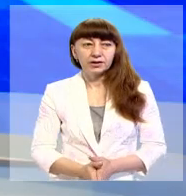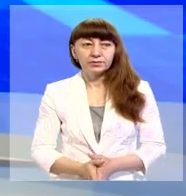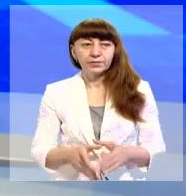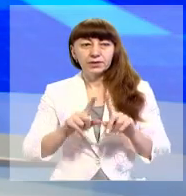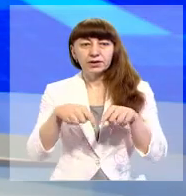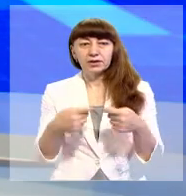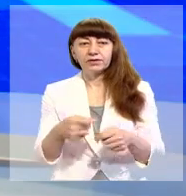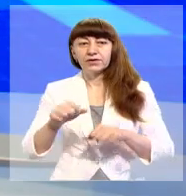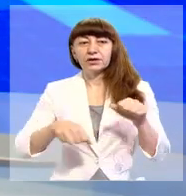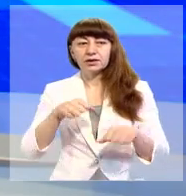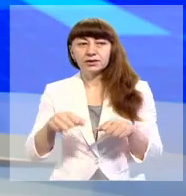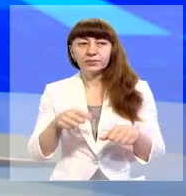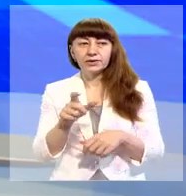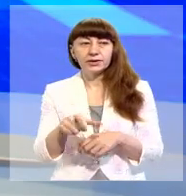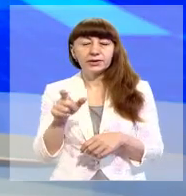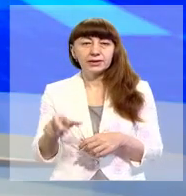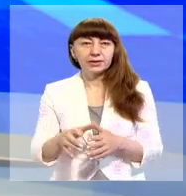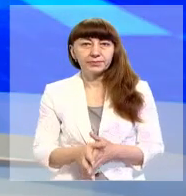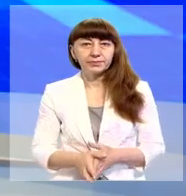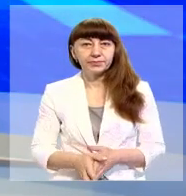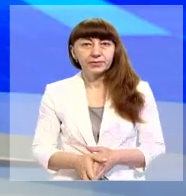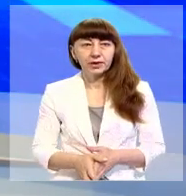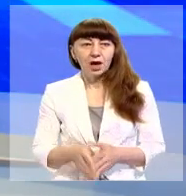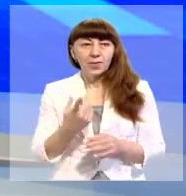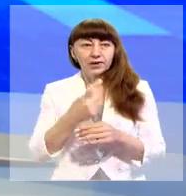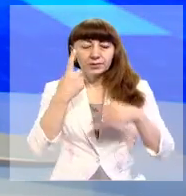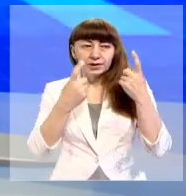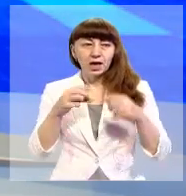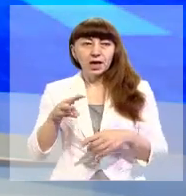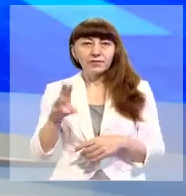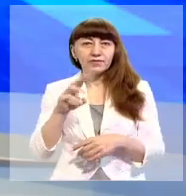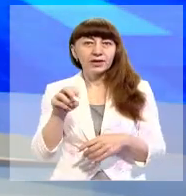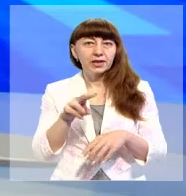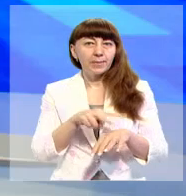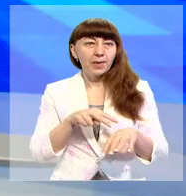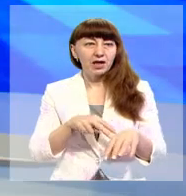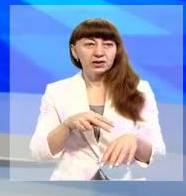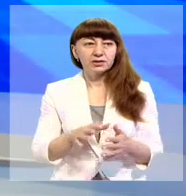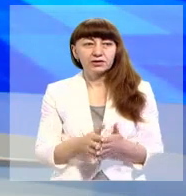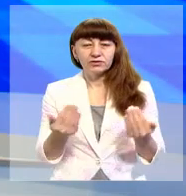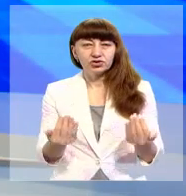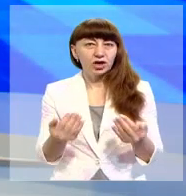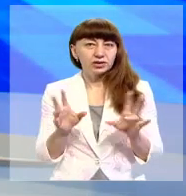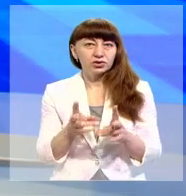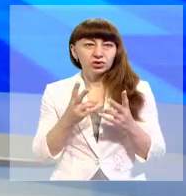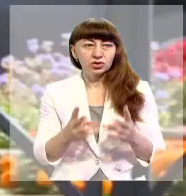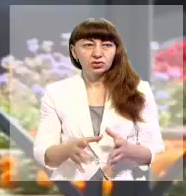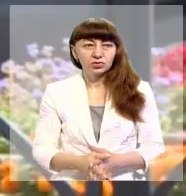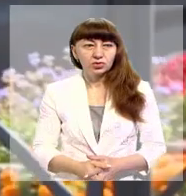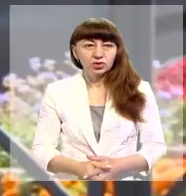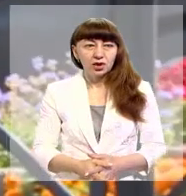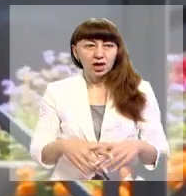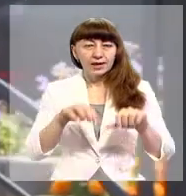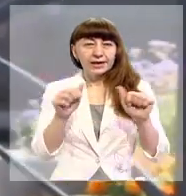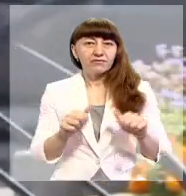талаптар қойылды. Бұл туралы Ішкі істер министрлігі хабарлайды. Қазір қозғалтықшы бар велосипедтерді мемлекеттік тіркеудің қажеті жоқ.